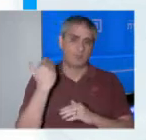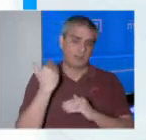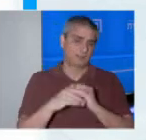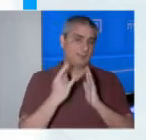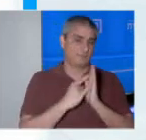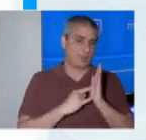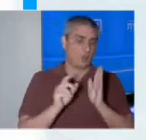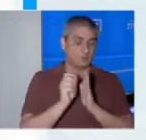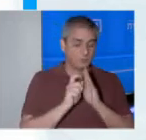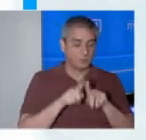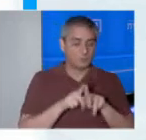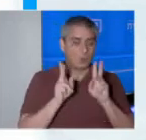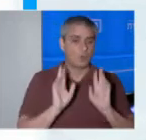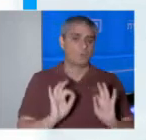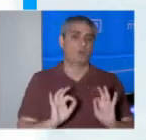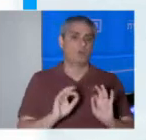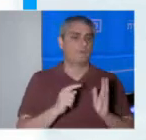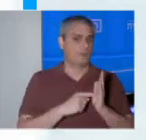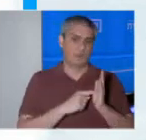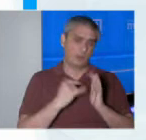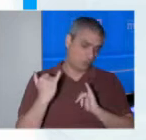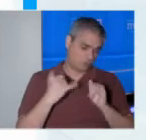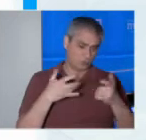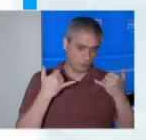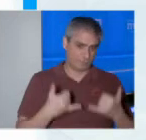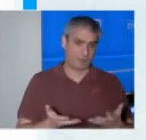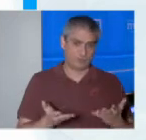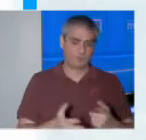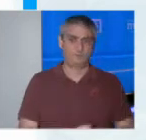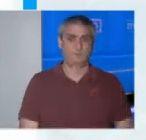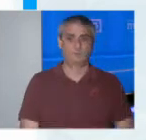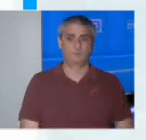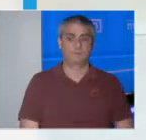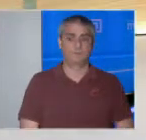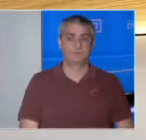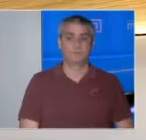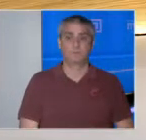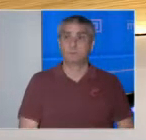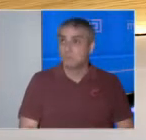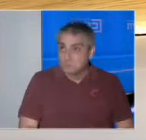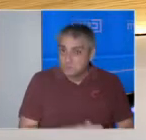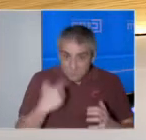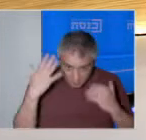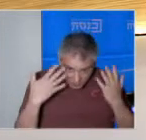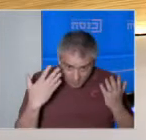לשכנע אותם לסיים את החוק בנוסח המקורי, ולכן הוא יובא היום. מבולבלים?